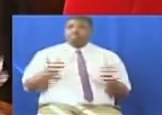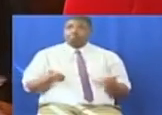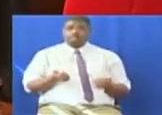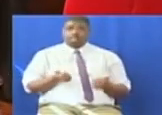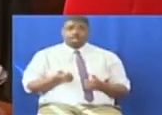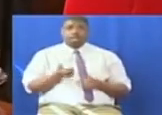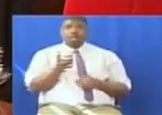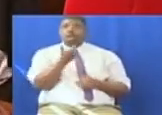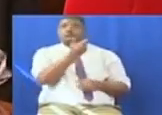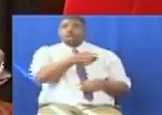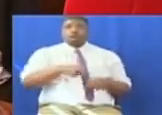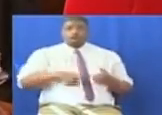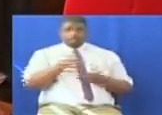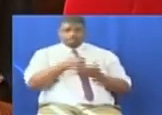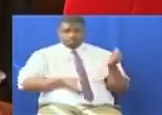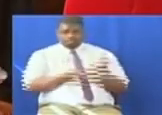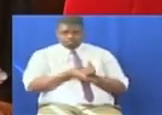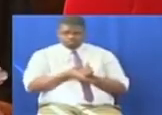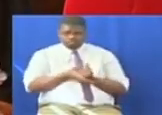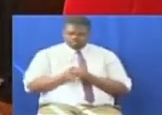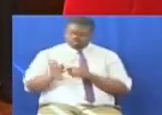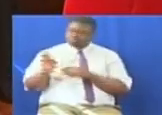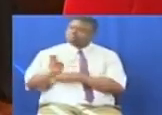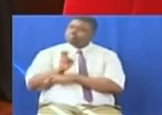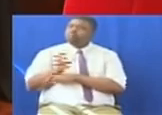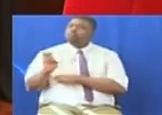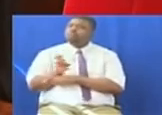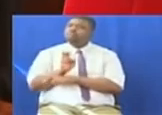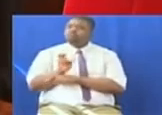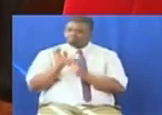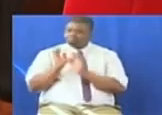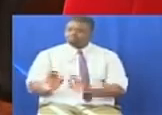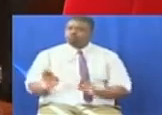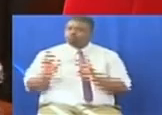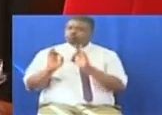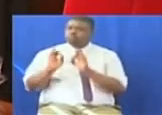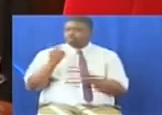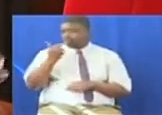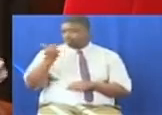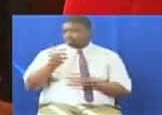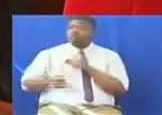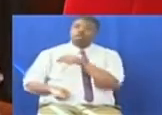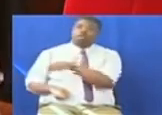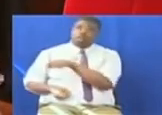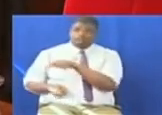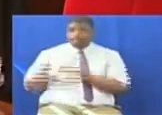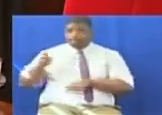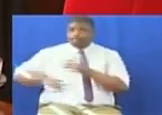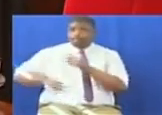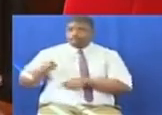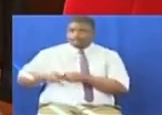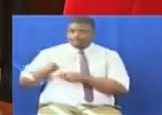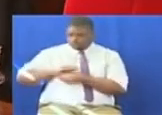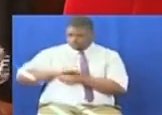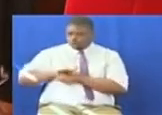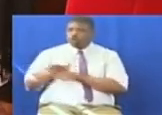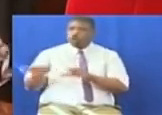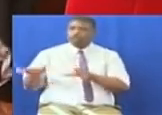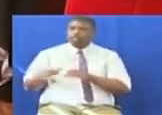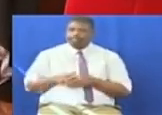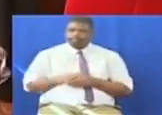jemedari wetu wa taifa letu kuweza kulisimamia taifa letu la Tanzania kwenye mapambano dhidi ya hii